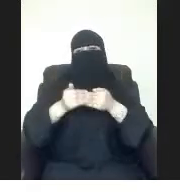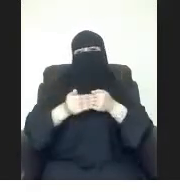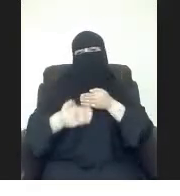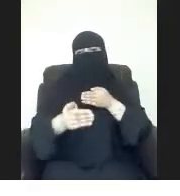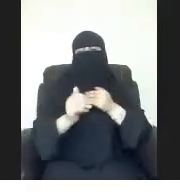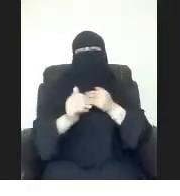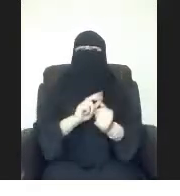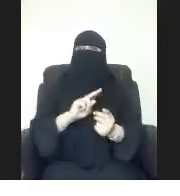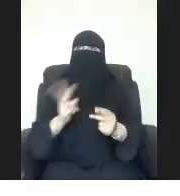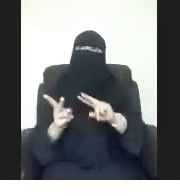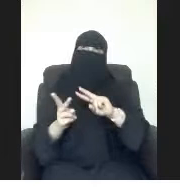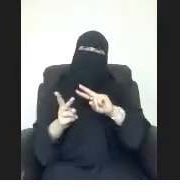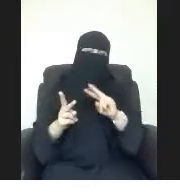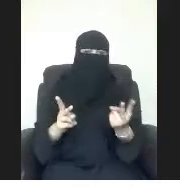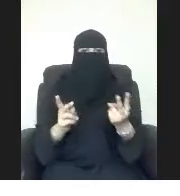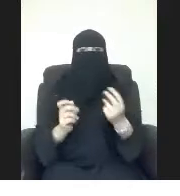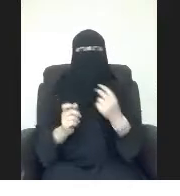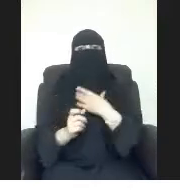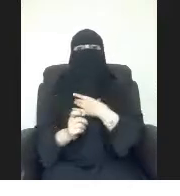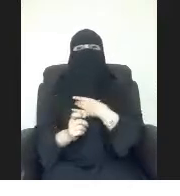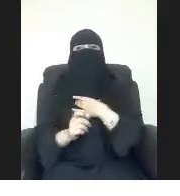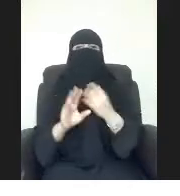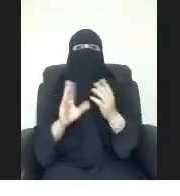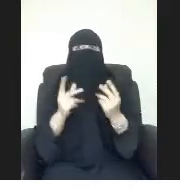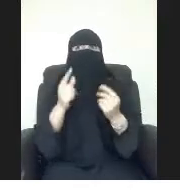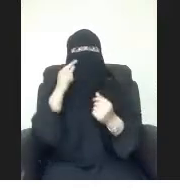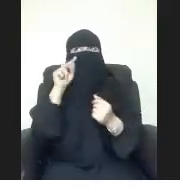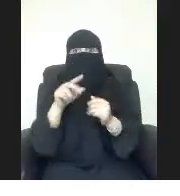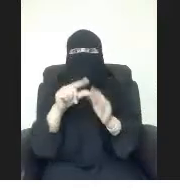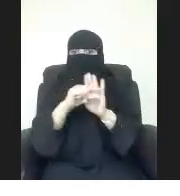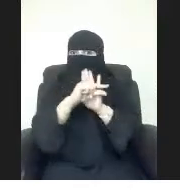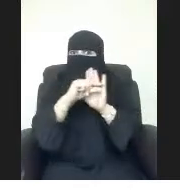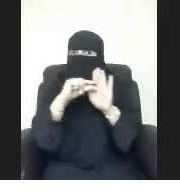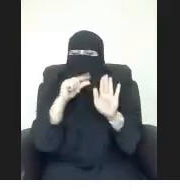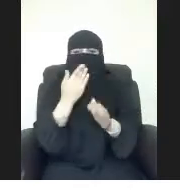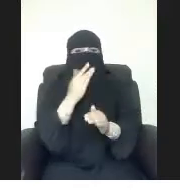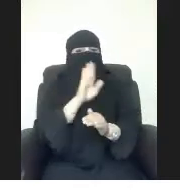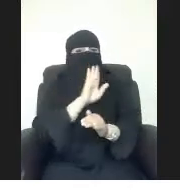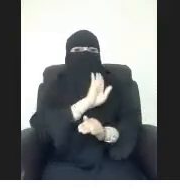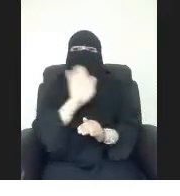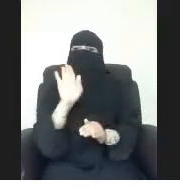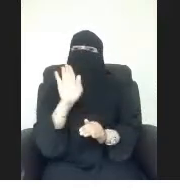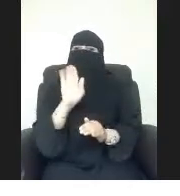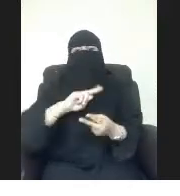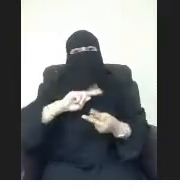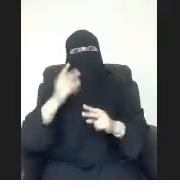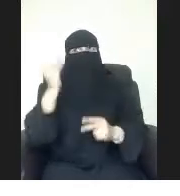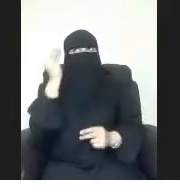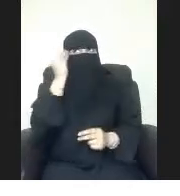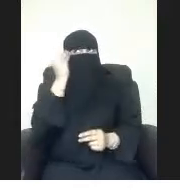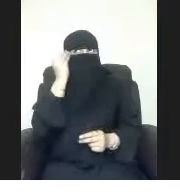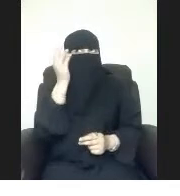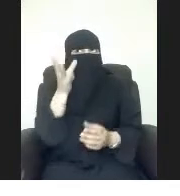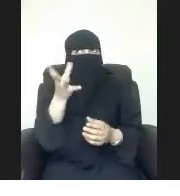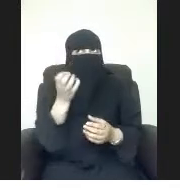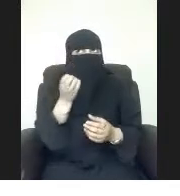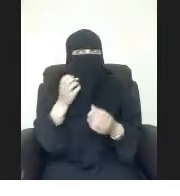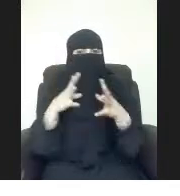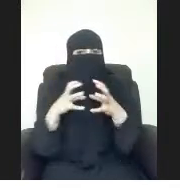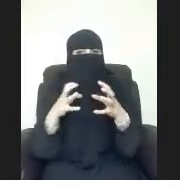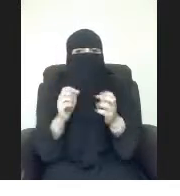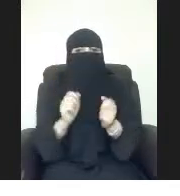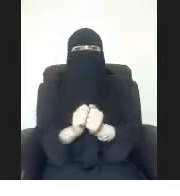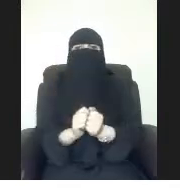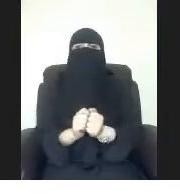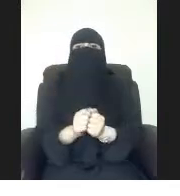المسألة ليست طبعا مصطلحات، وسبق أني أشرت إلى هذا في ندوات سابقة بأن